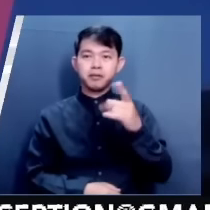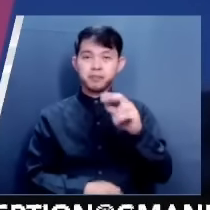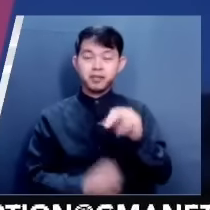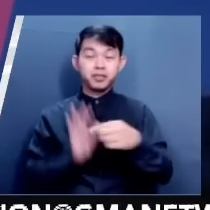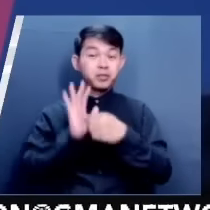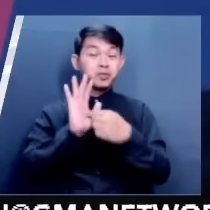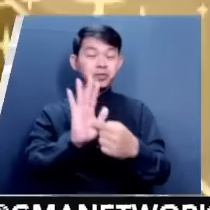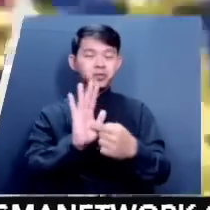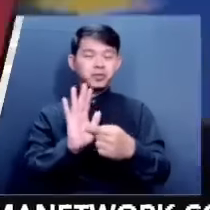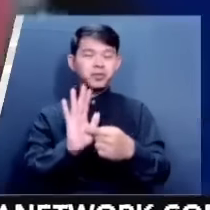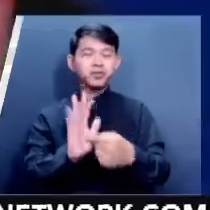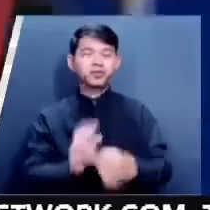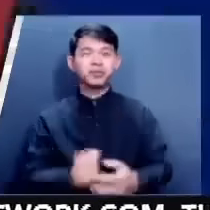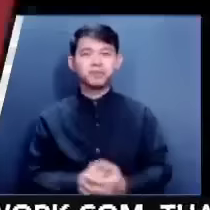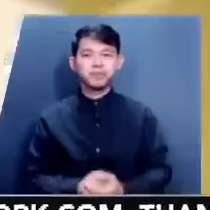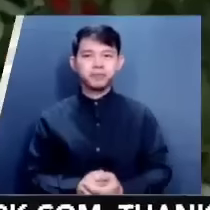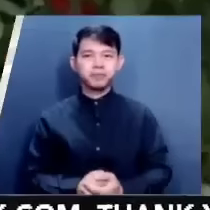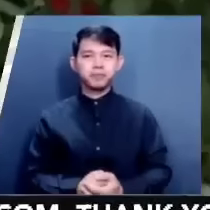ng gabi.